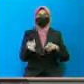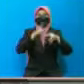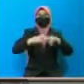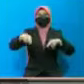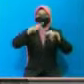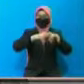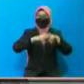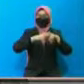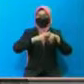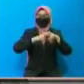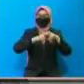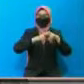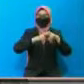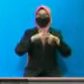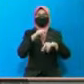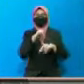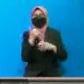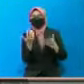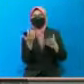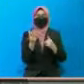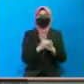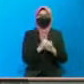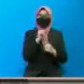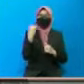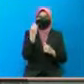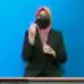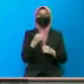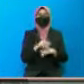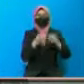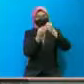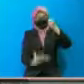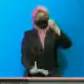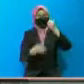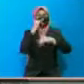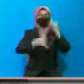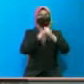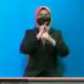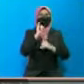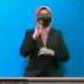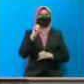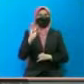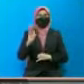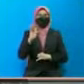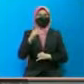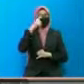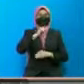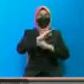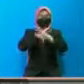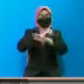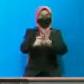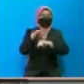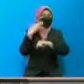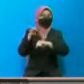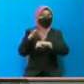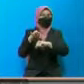ini bukan asing bagi negara kita dasar berdasarkan data dari tabung keuangan antarbangsa atau IMF dalam memerangi wafaqo